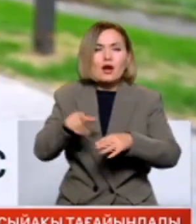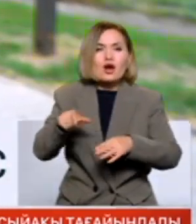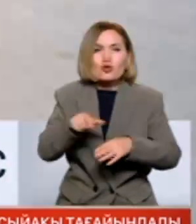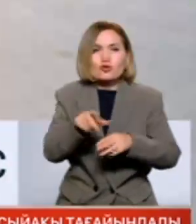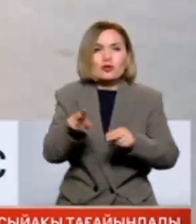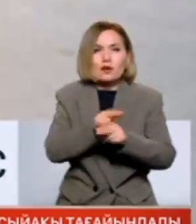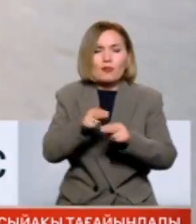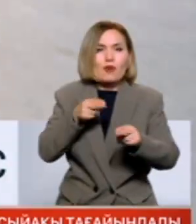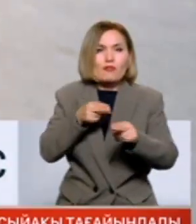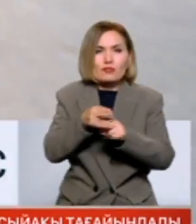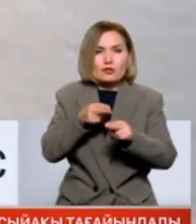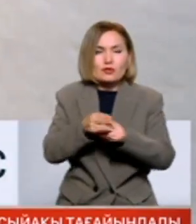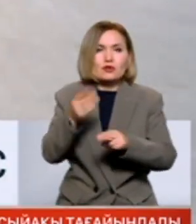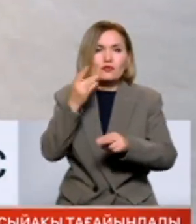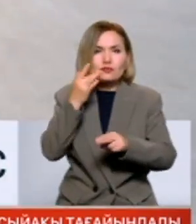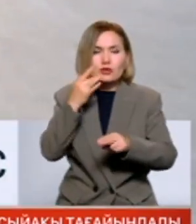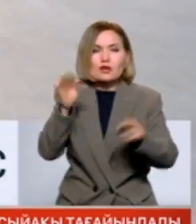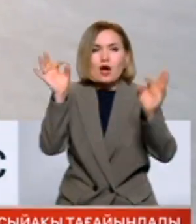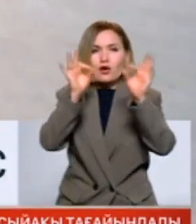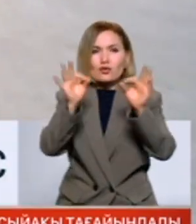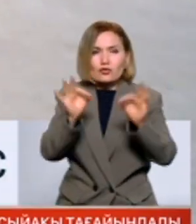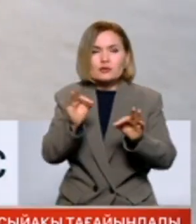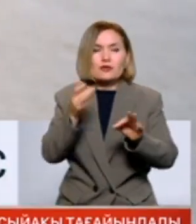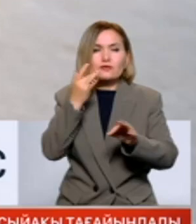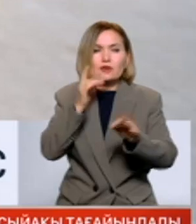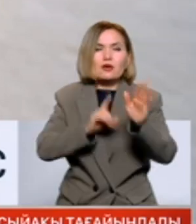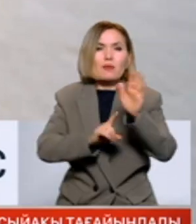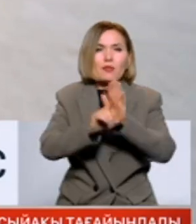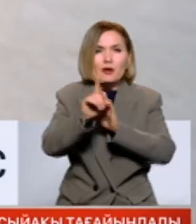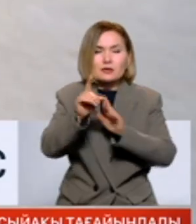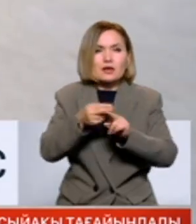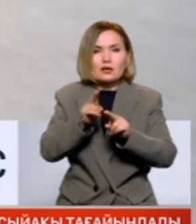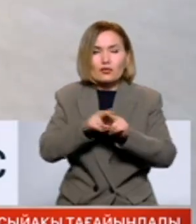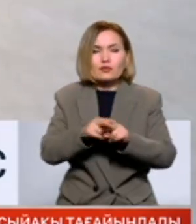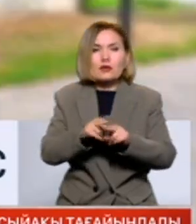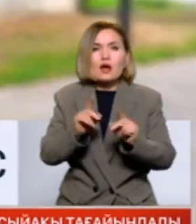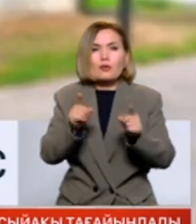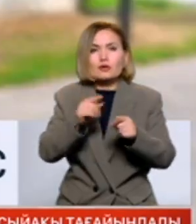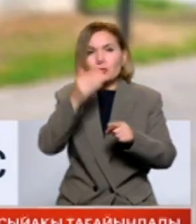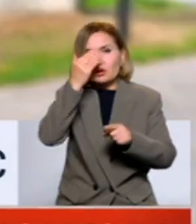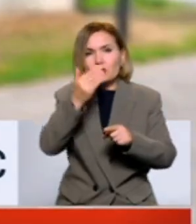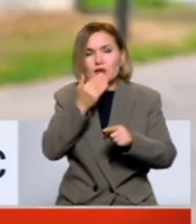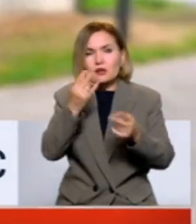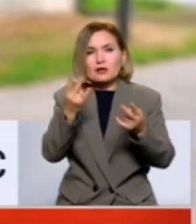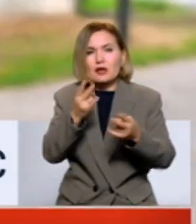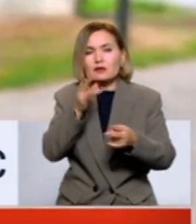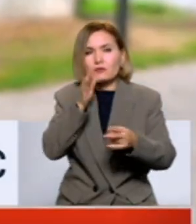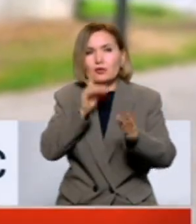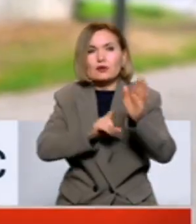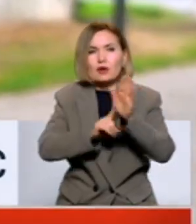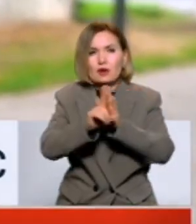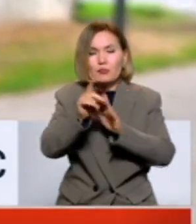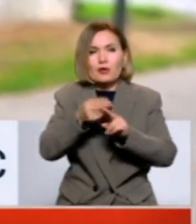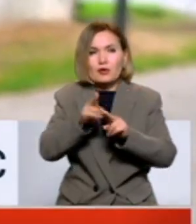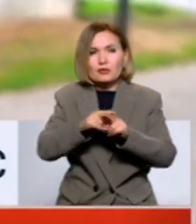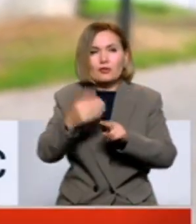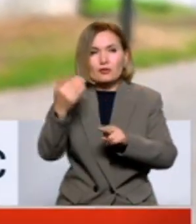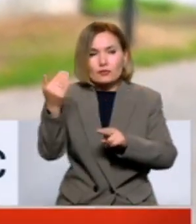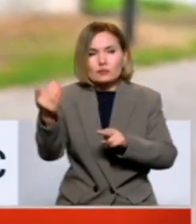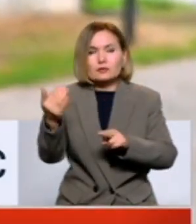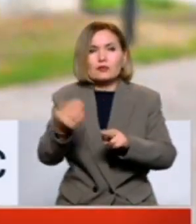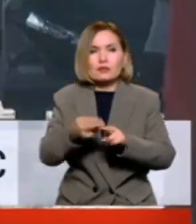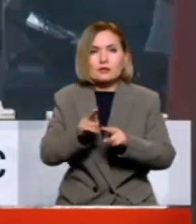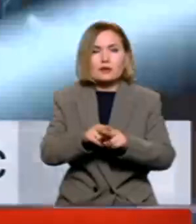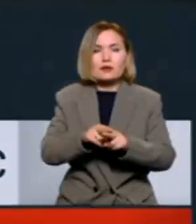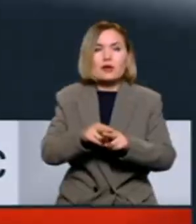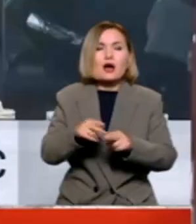тегізіп жатады. Көп көшелерде байқаймын, бірақ қырылған көбісі әлі артынан әлі жаңбыр асфальт түспеген. Негізінде бірақ қырғаннан кейін артынан істеп кетсе де ол да жақсы